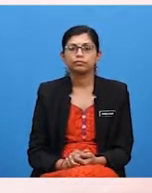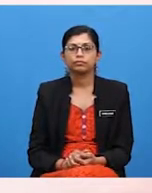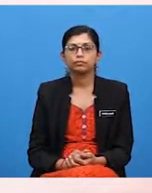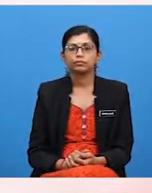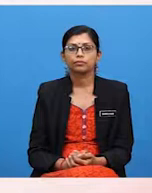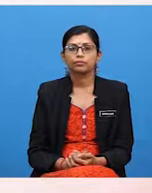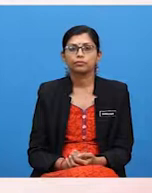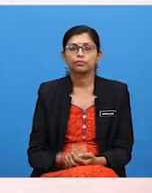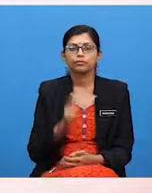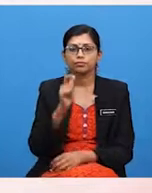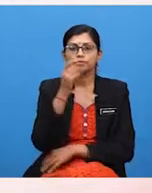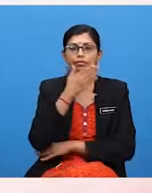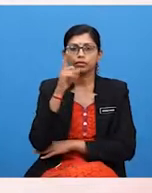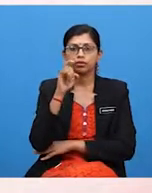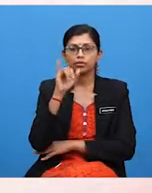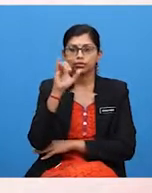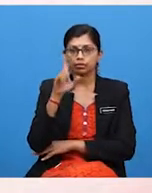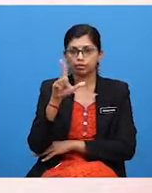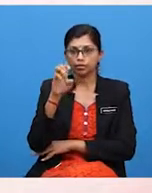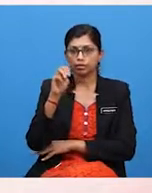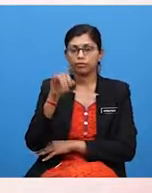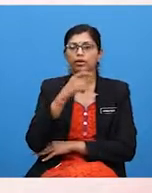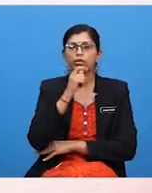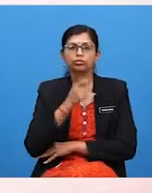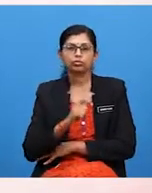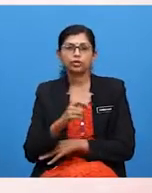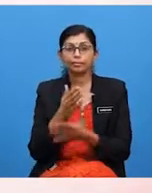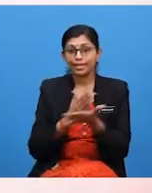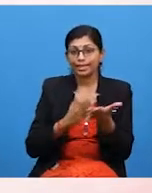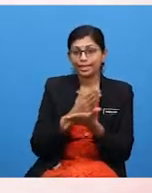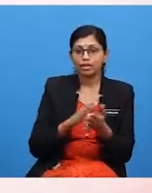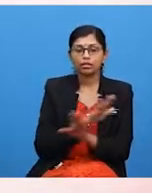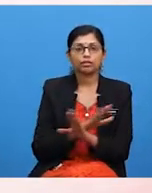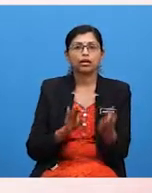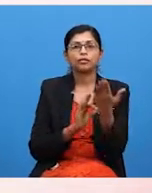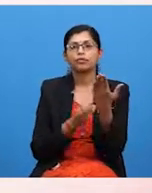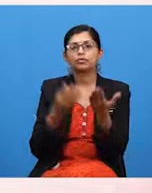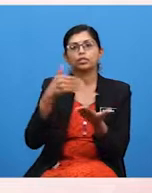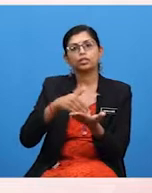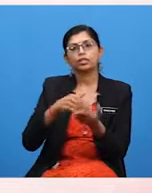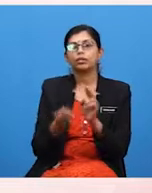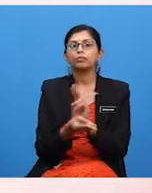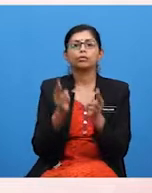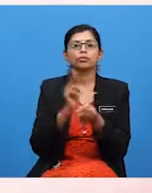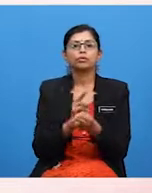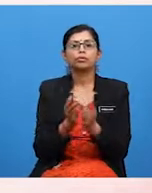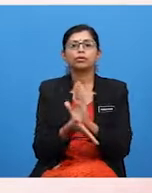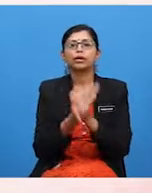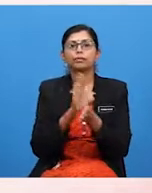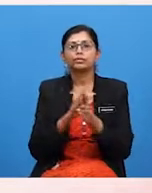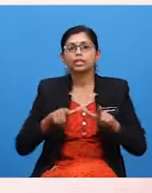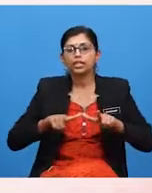tua. Tisu xylem yang tua di bahagian tengah tidak berfungsi